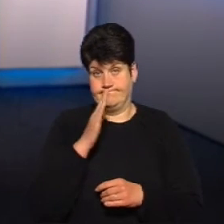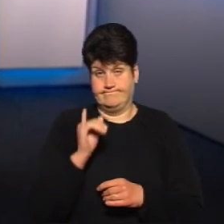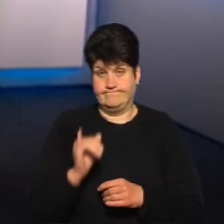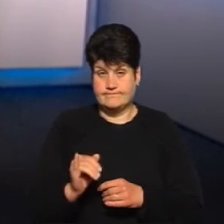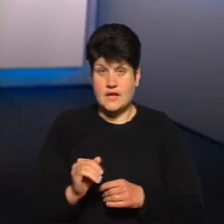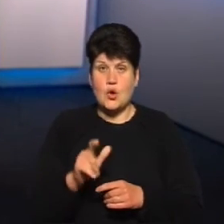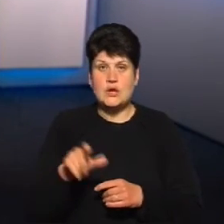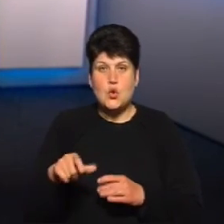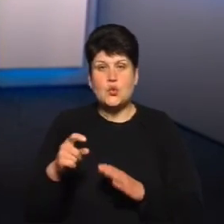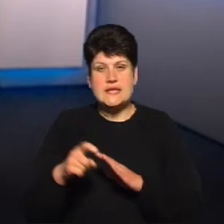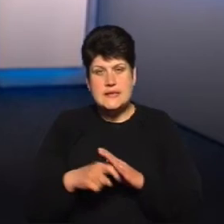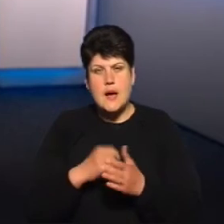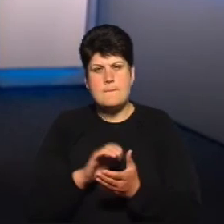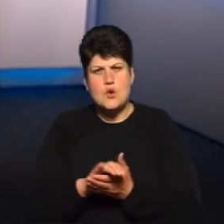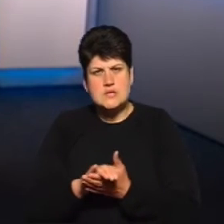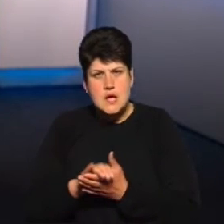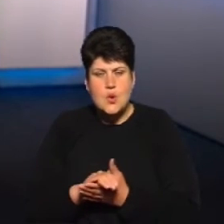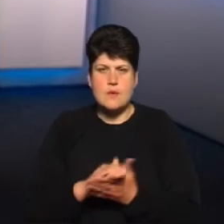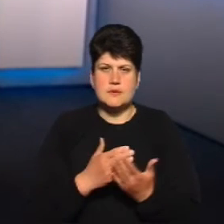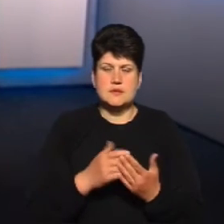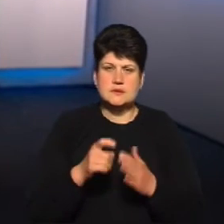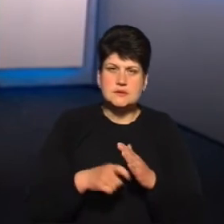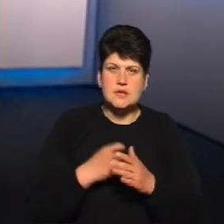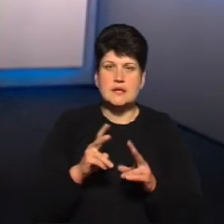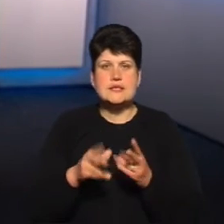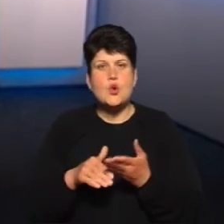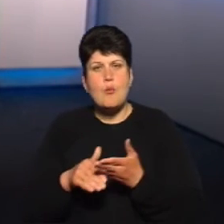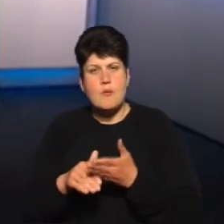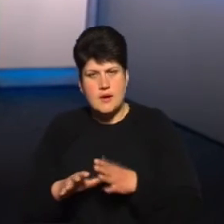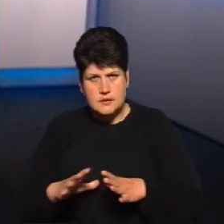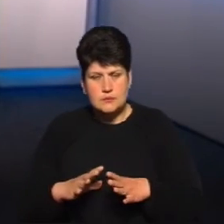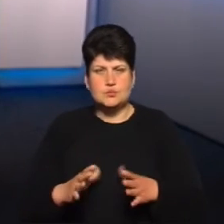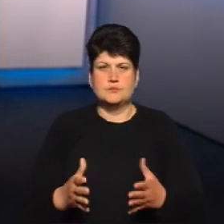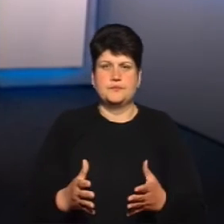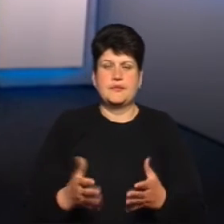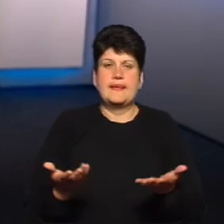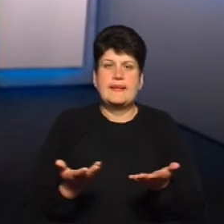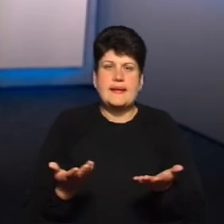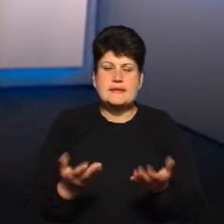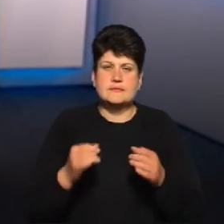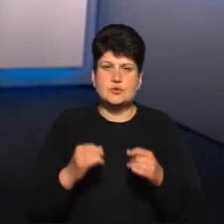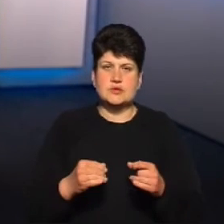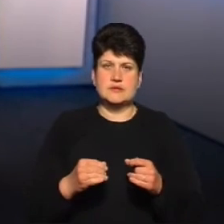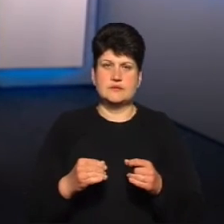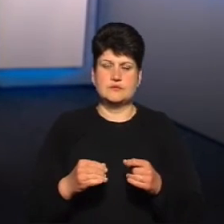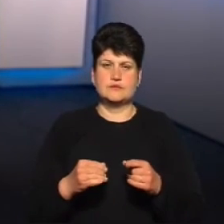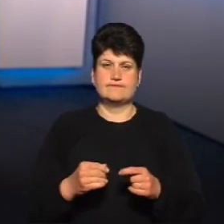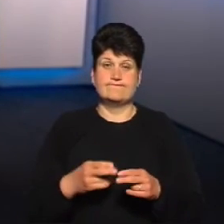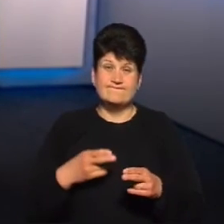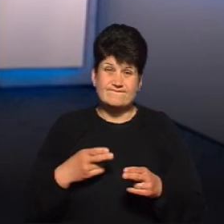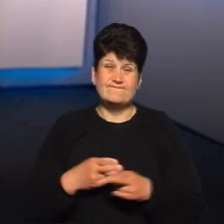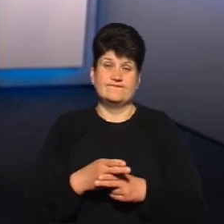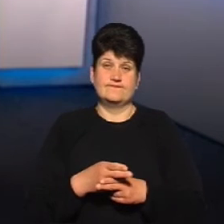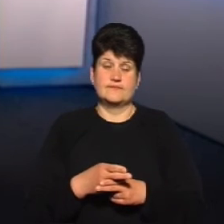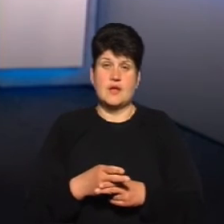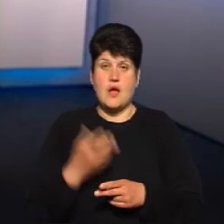дізналися, познайомилися між собою, дізналися, десь допомагали, десь, можливо, ставили і палки в колеса. Тому що, коли тебе